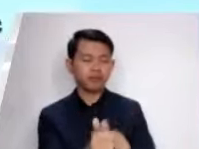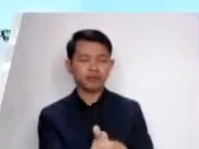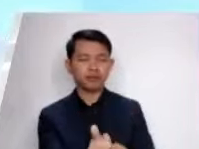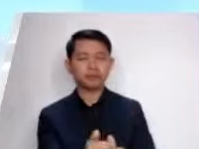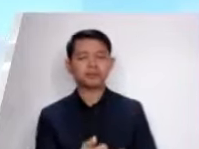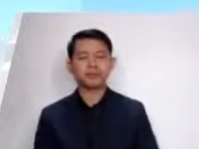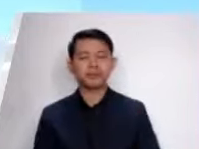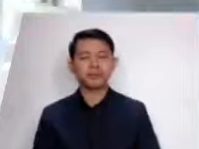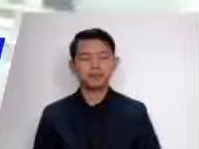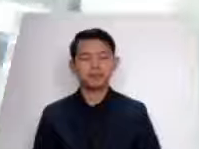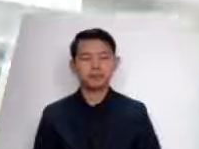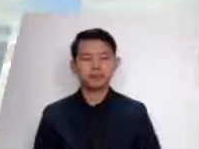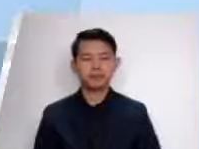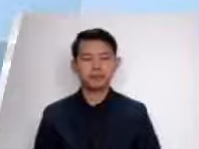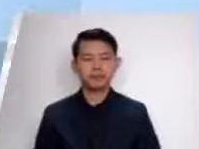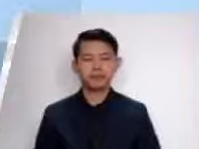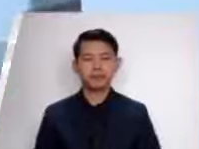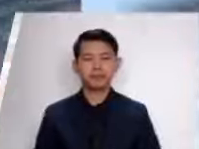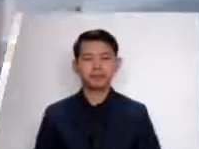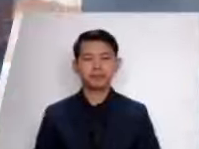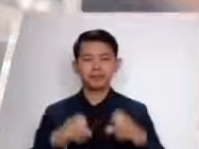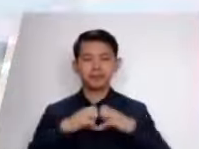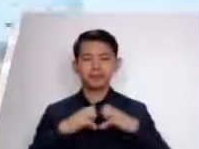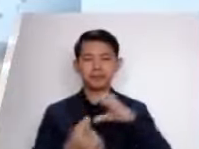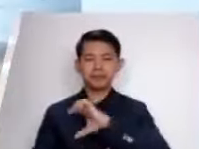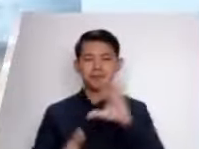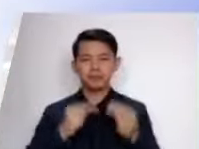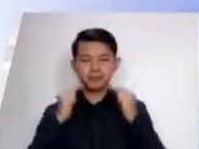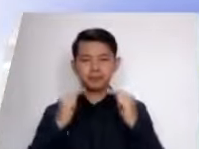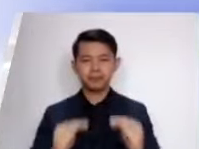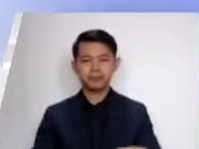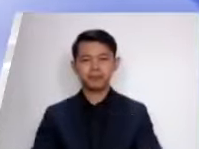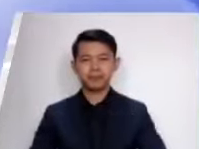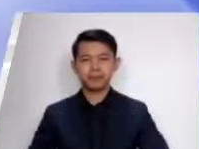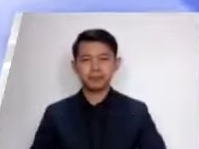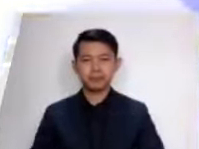Wahe, nagbabalita para sa GMA Integrated News.